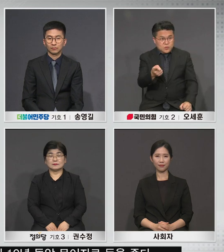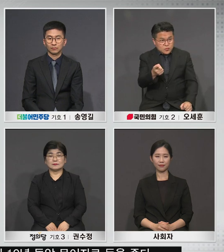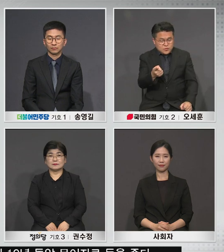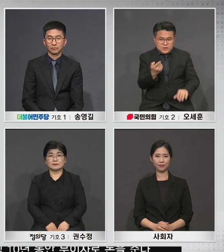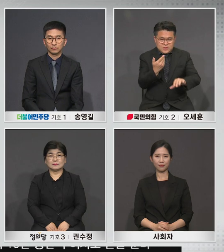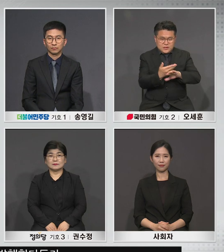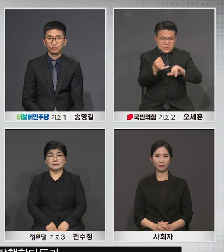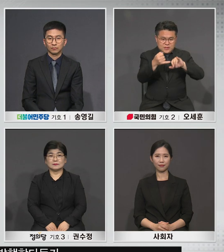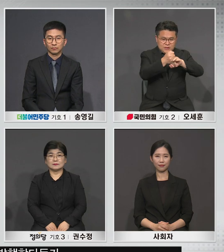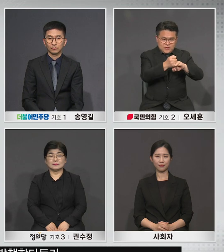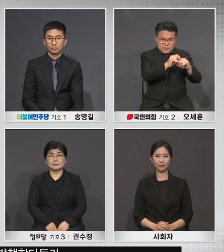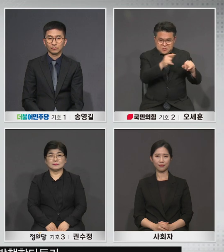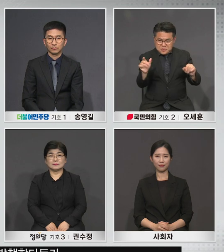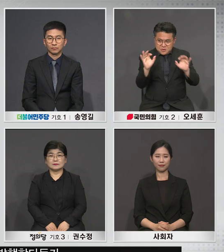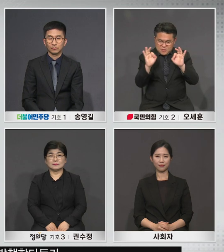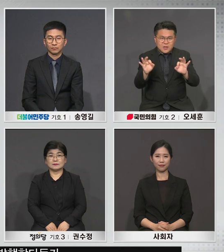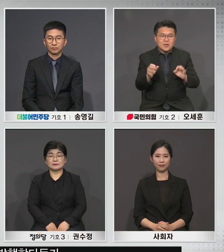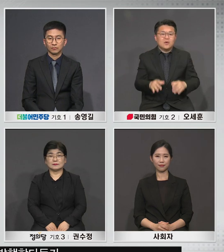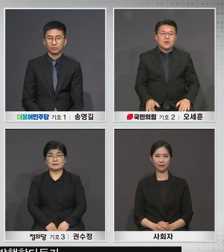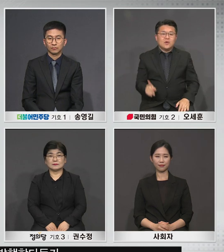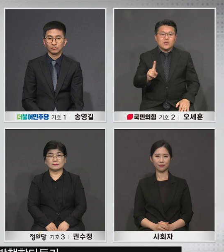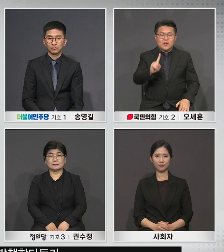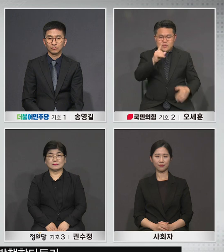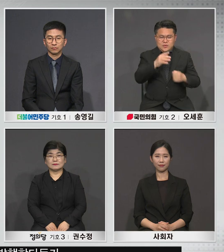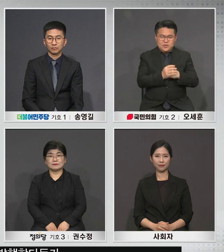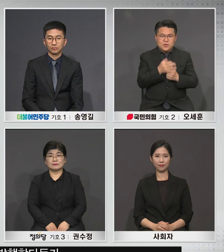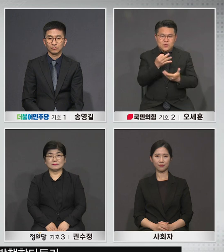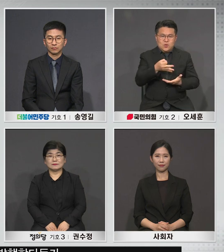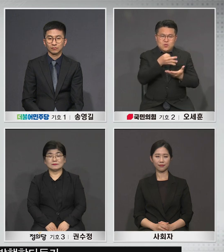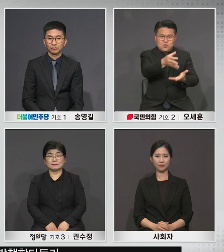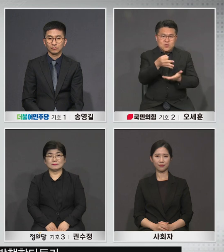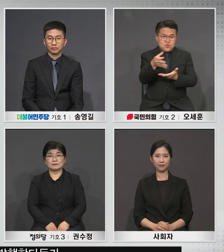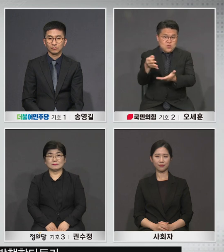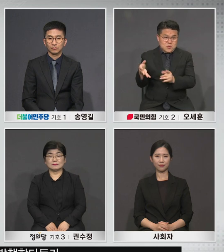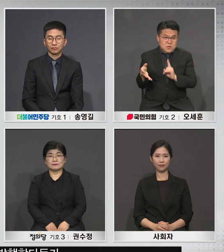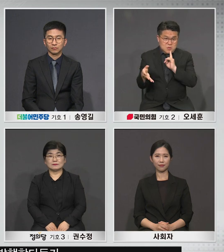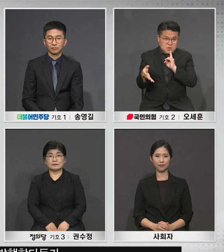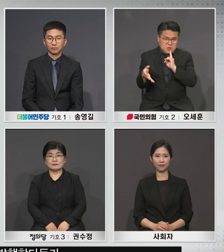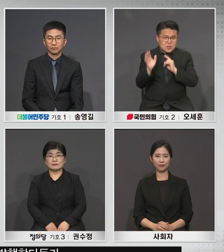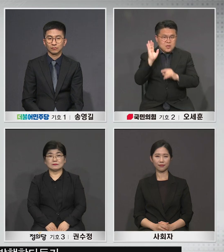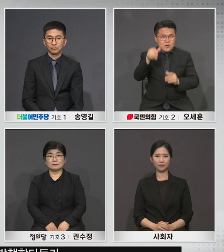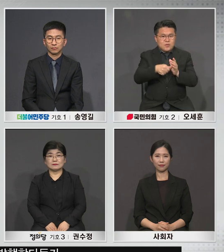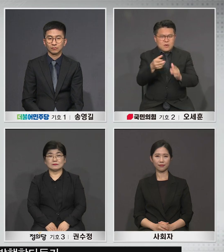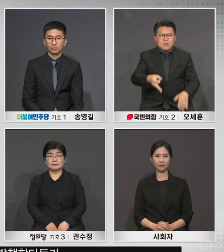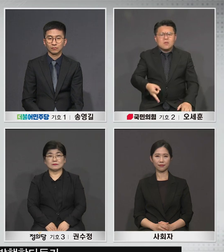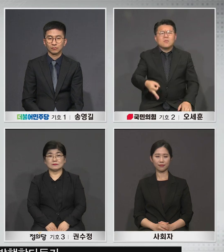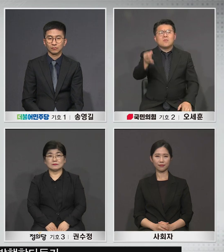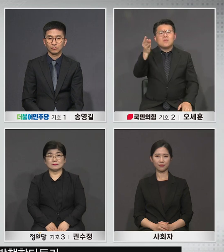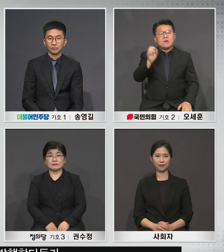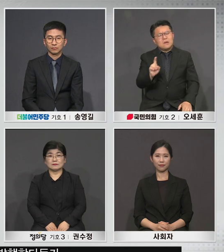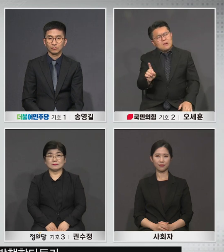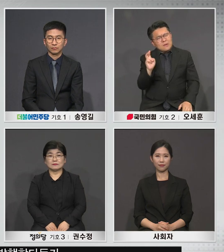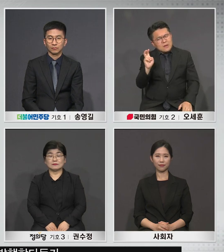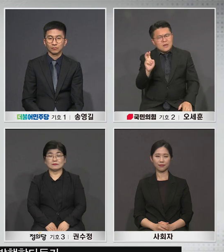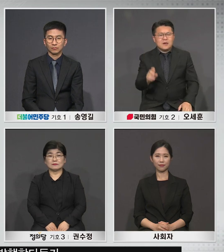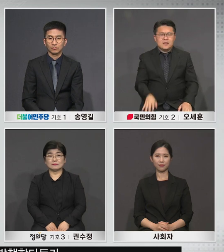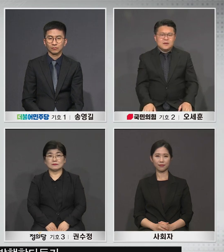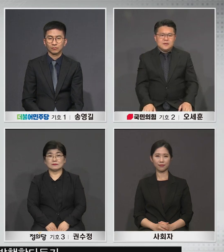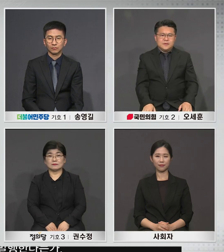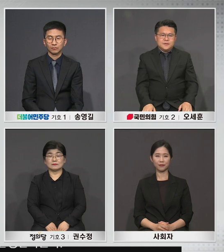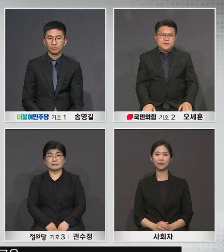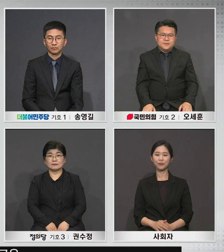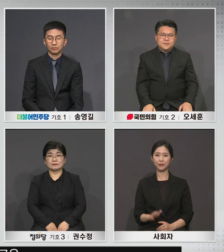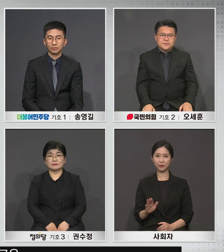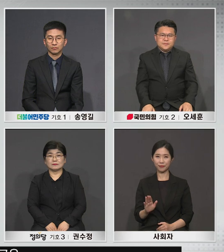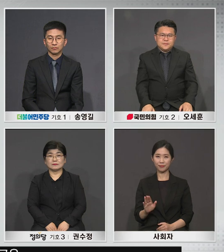공약들은 거의 전부 다 돈을 푸는 건데 이렇게 되면 아마 물가 상승을 우리로 더 자극하지 않을까요? 네.